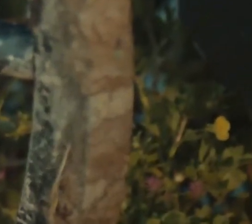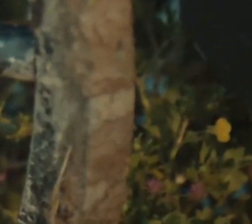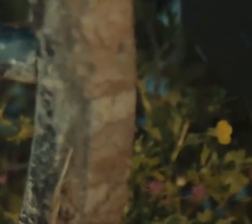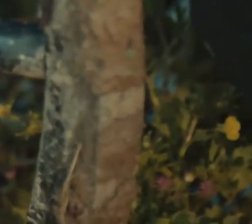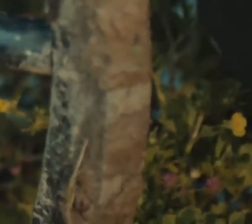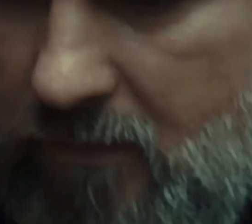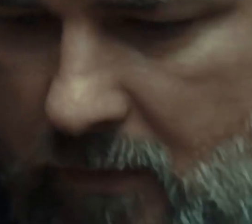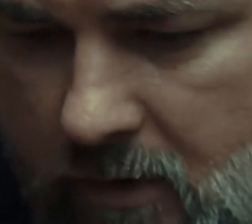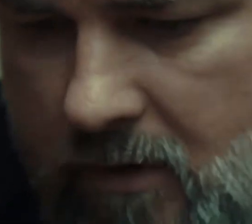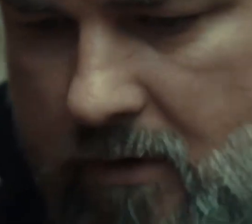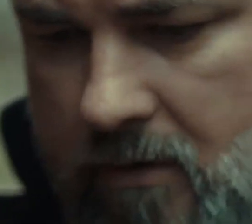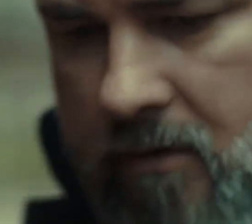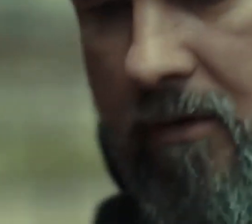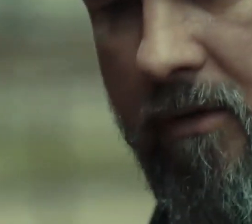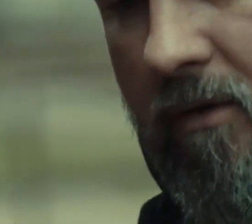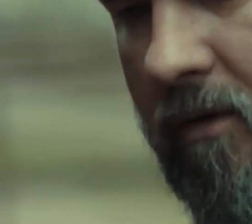edip işkillendi.